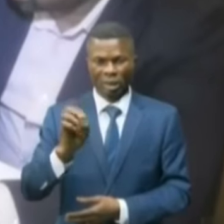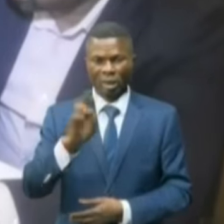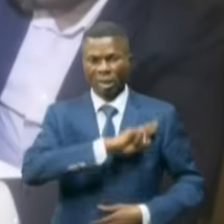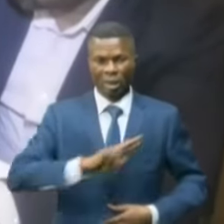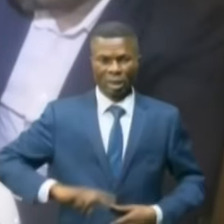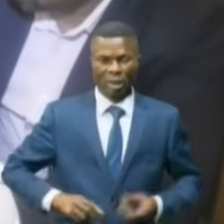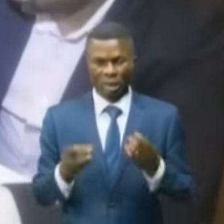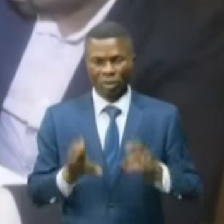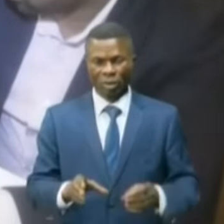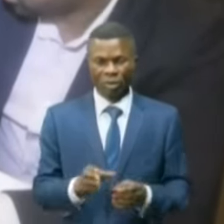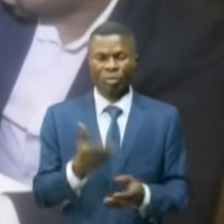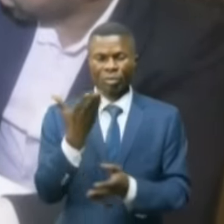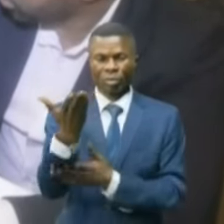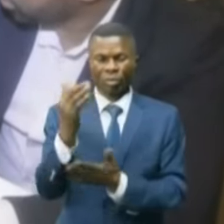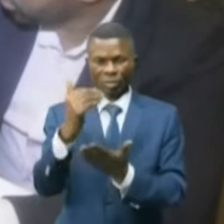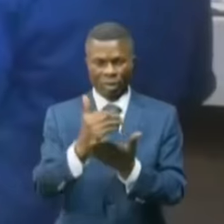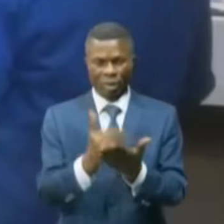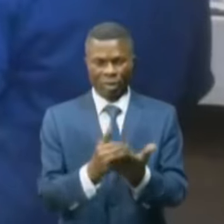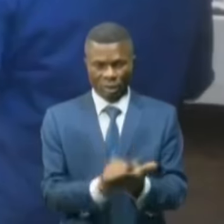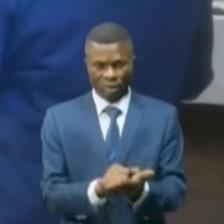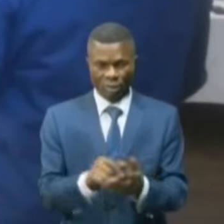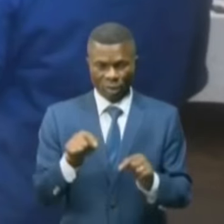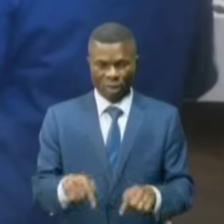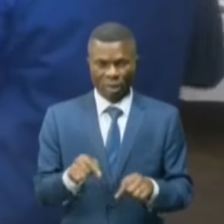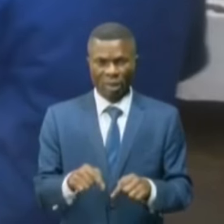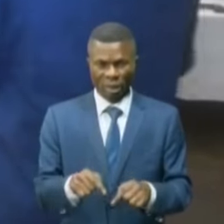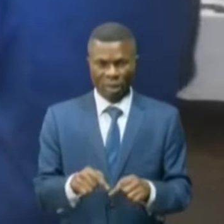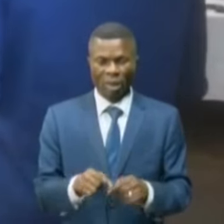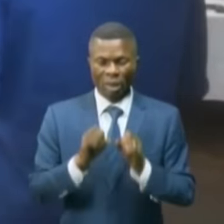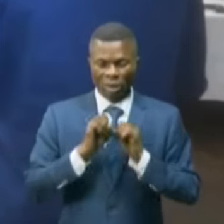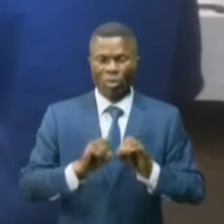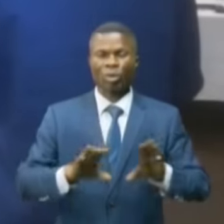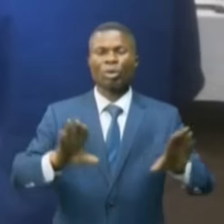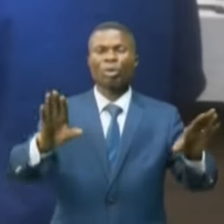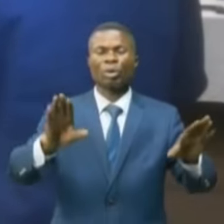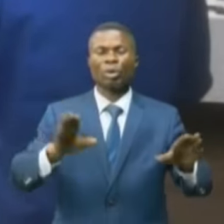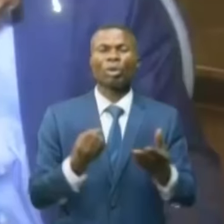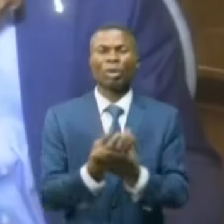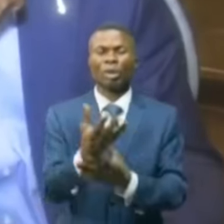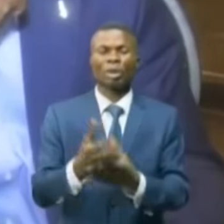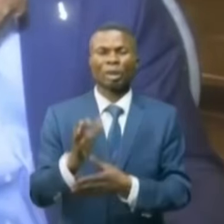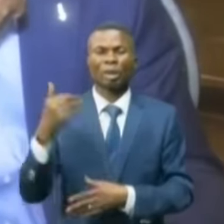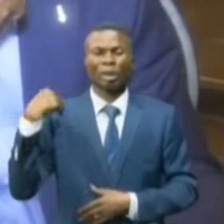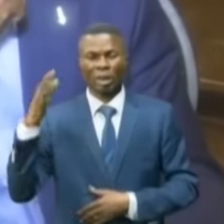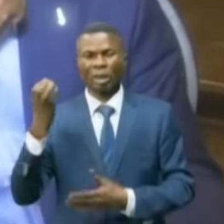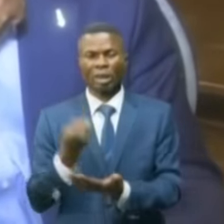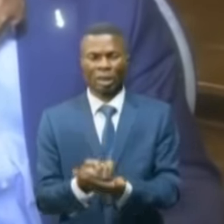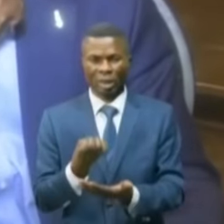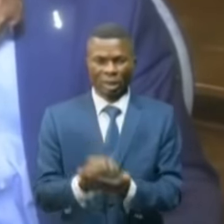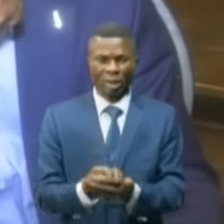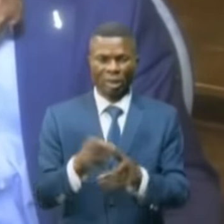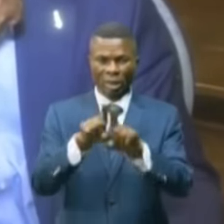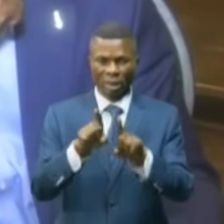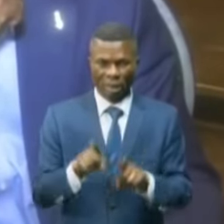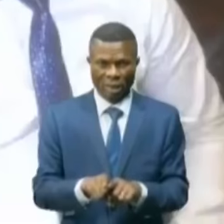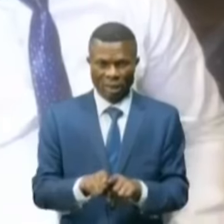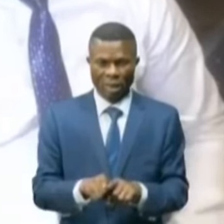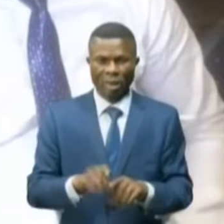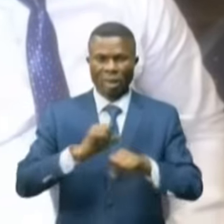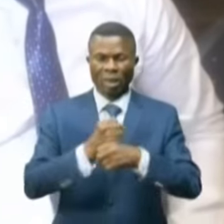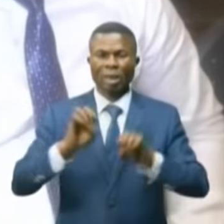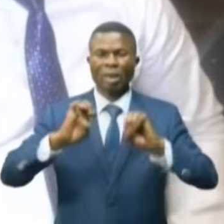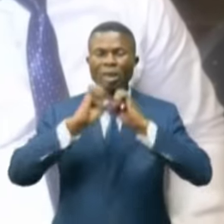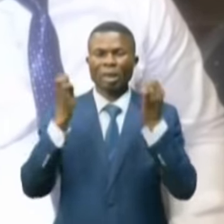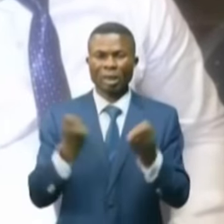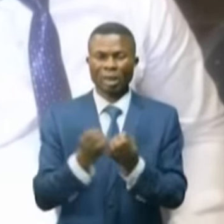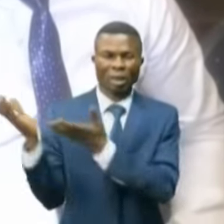cette recommandation dans le cadre de la divulgation des dépenses quasi-budgétaires effectuées par les entreprises